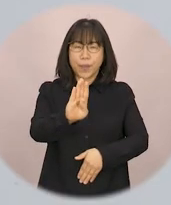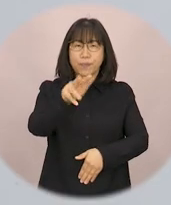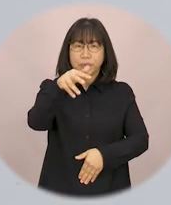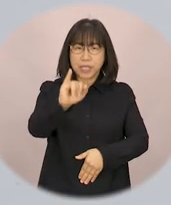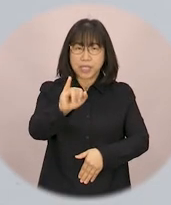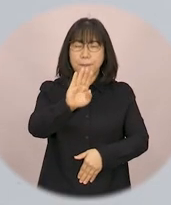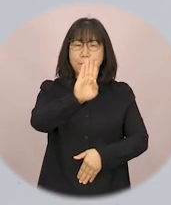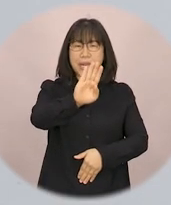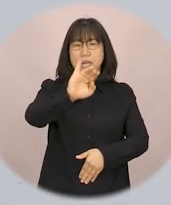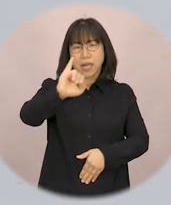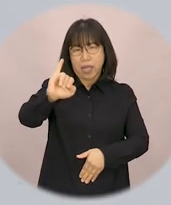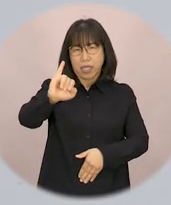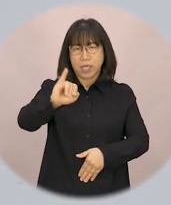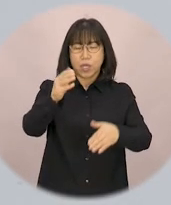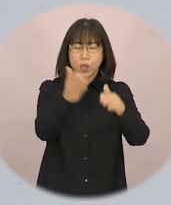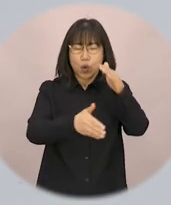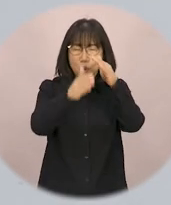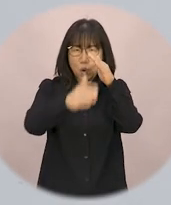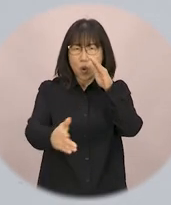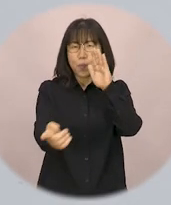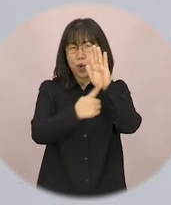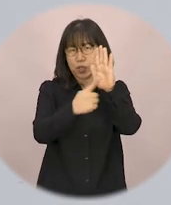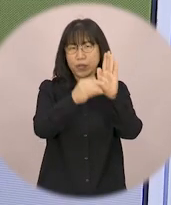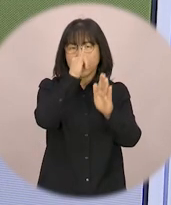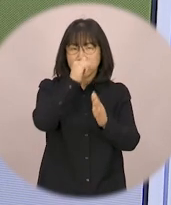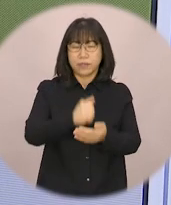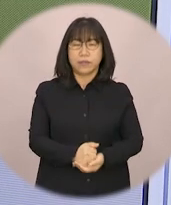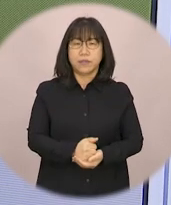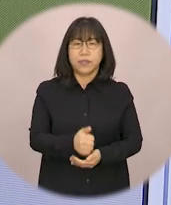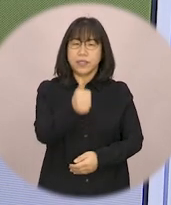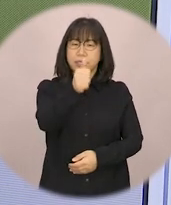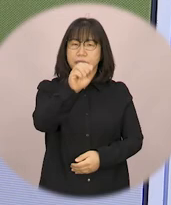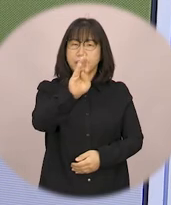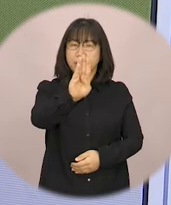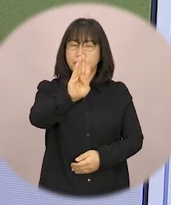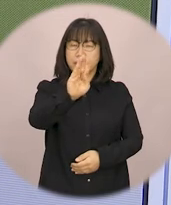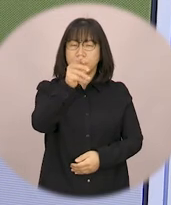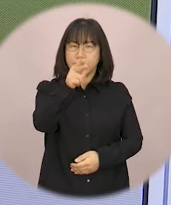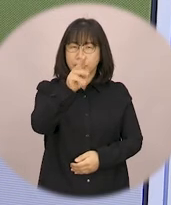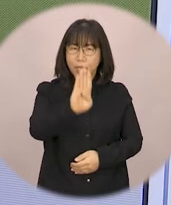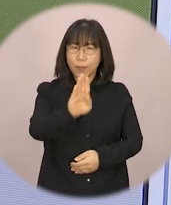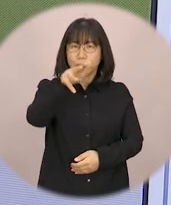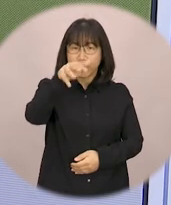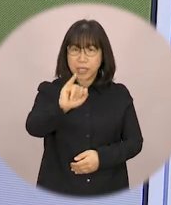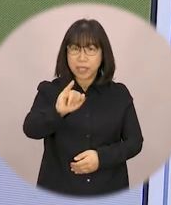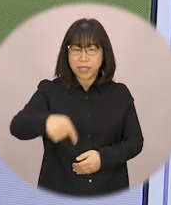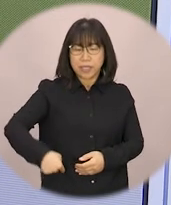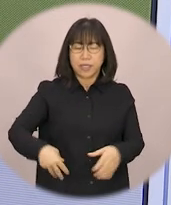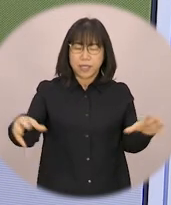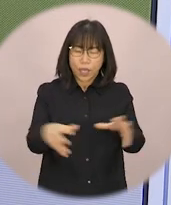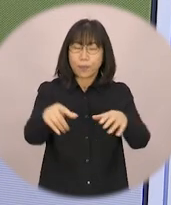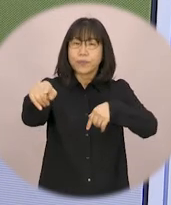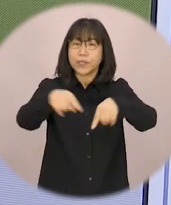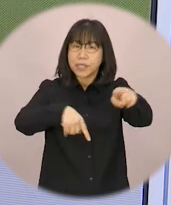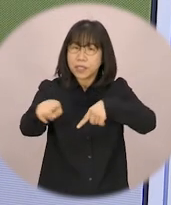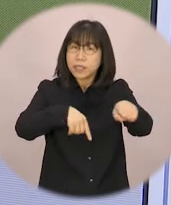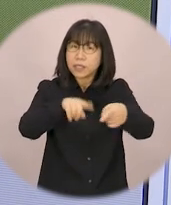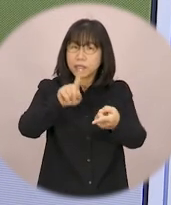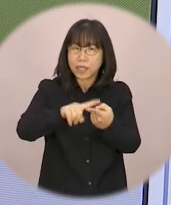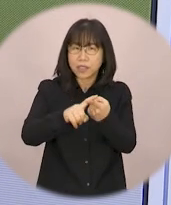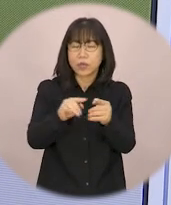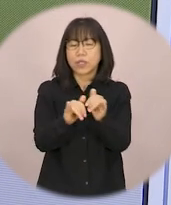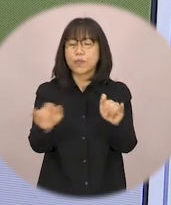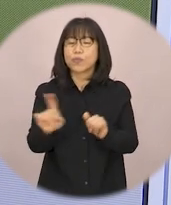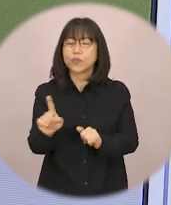을 개최합니다 섭취 라는 말을 들었을 때 주민들은 무엇을 떠올리고 어떻게 느낄까요